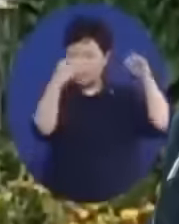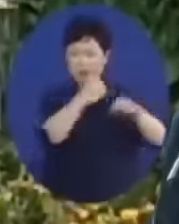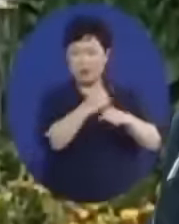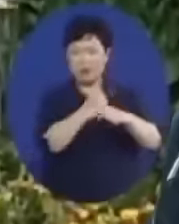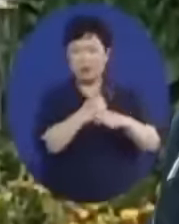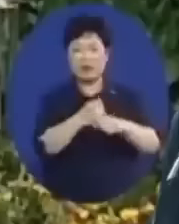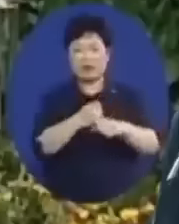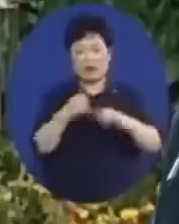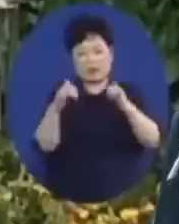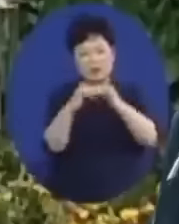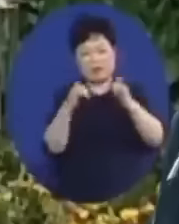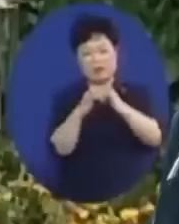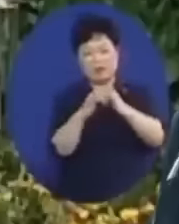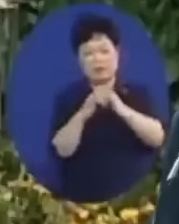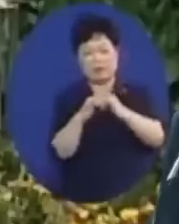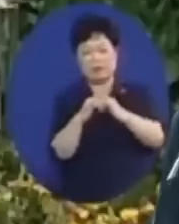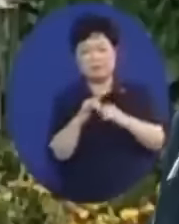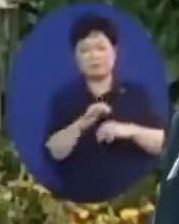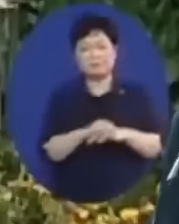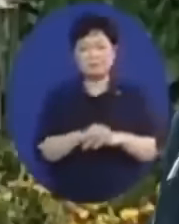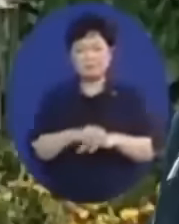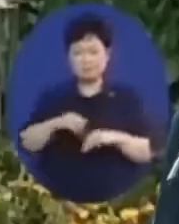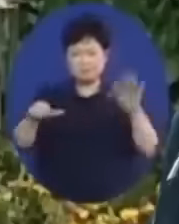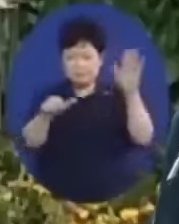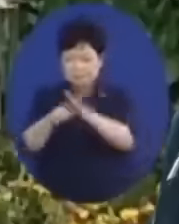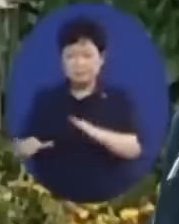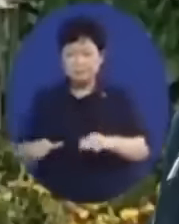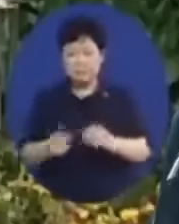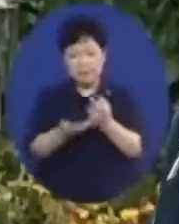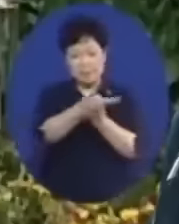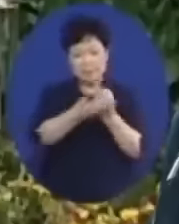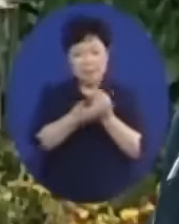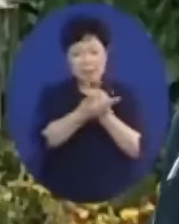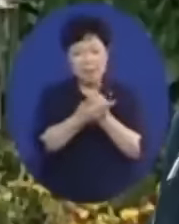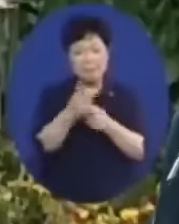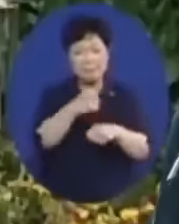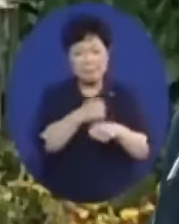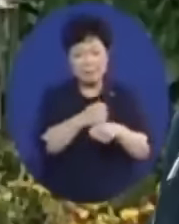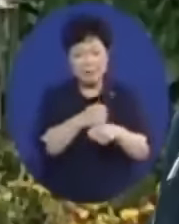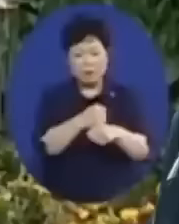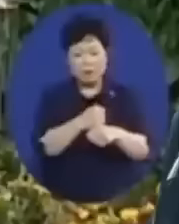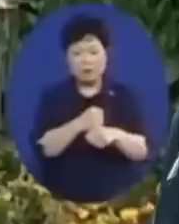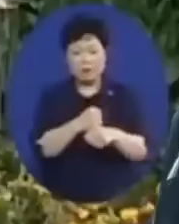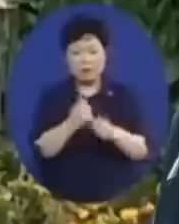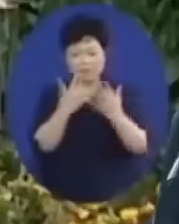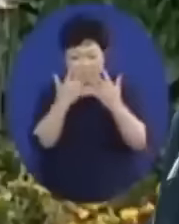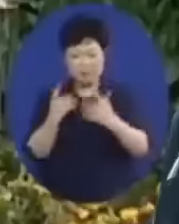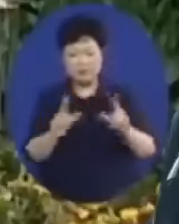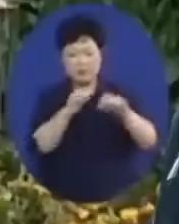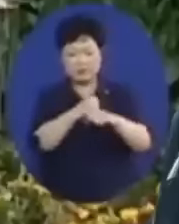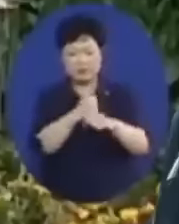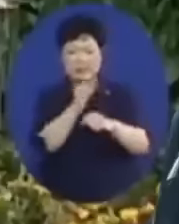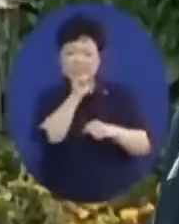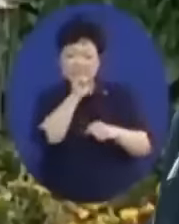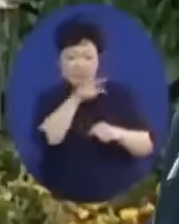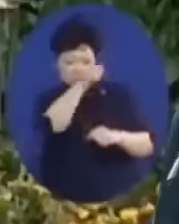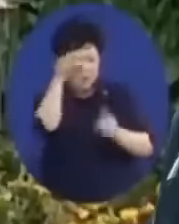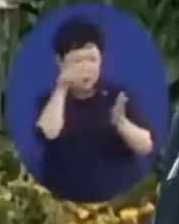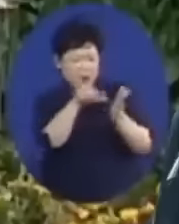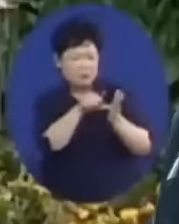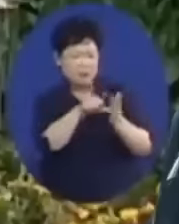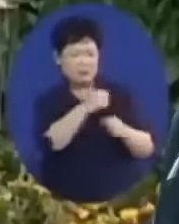전쟁에서 참패하고 세인트 헬레스 섬에 유배 생활을 하고 있을 때 기자가 찾아가서 물었습니다. 당신